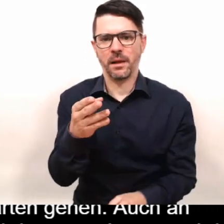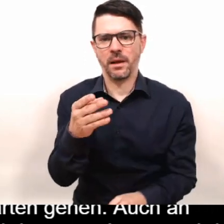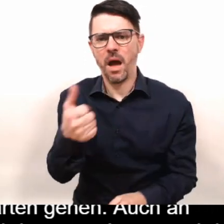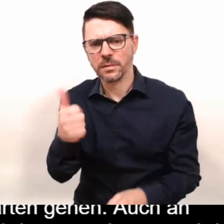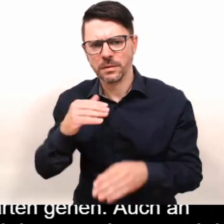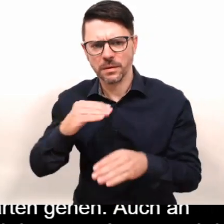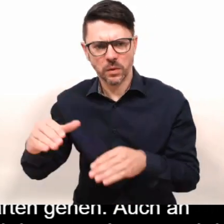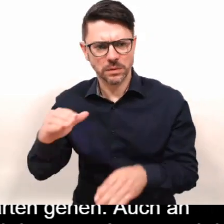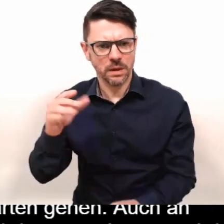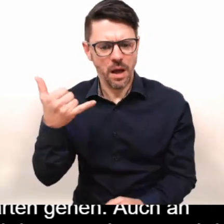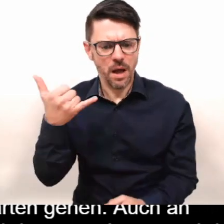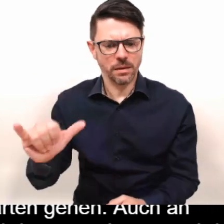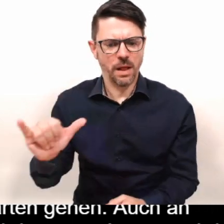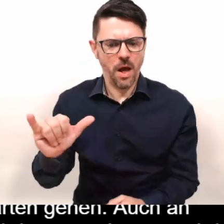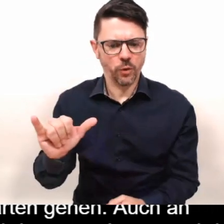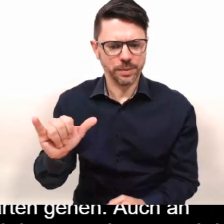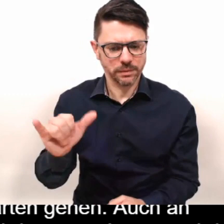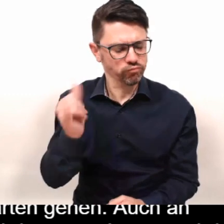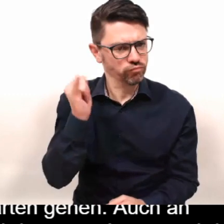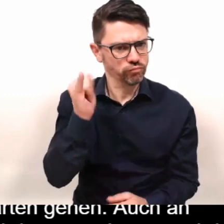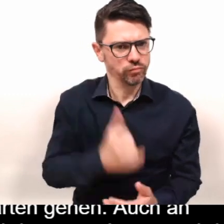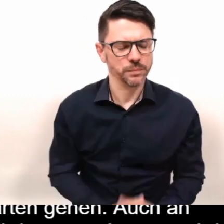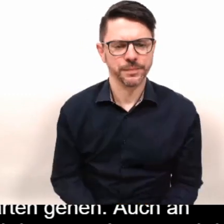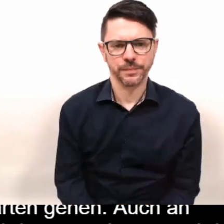Platz haben, auch an einem Tisch Platz nehmen.